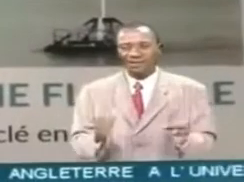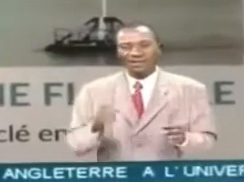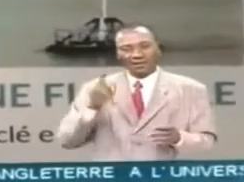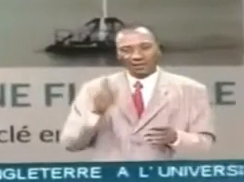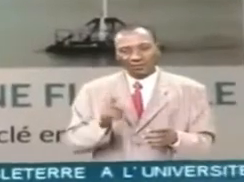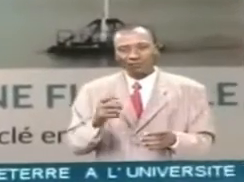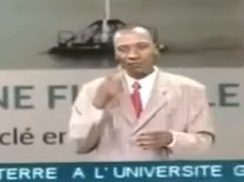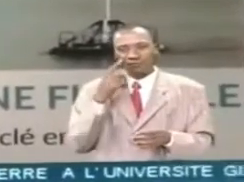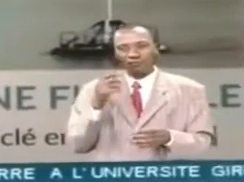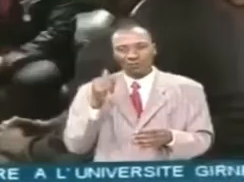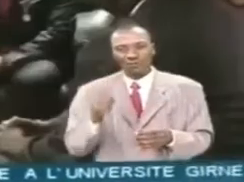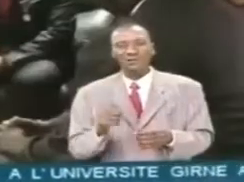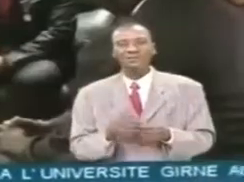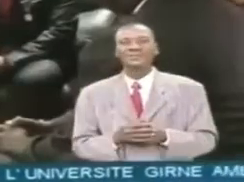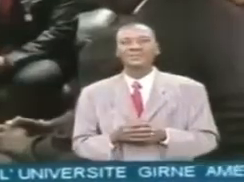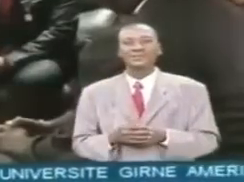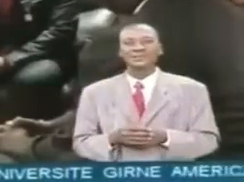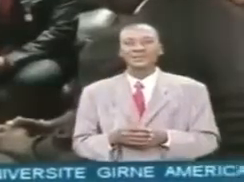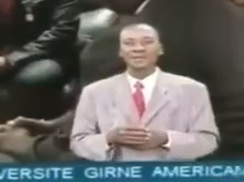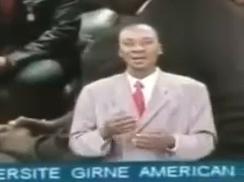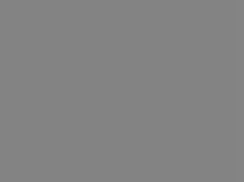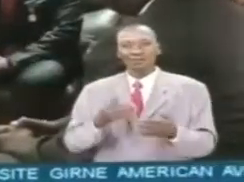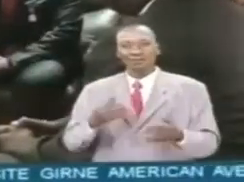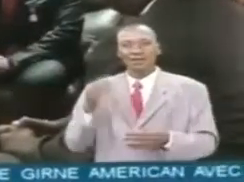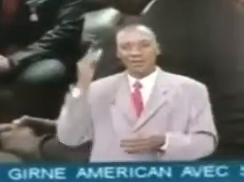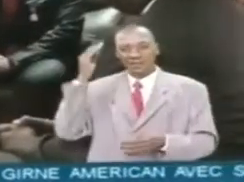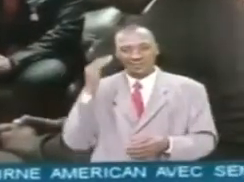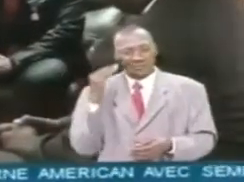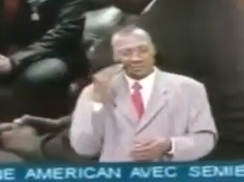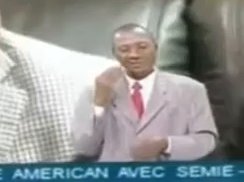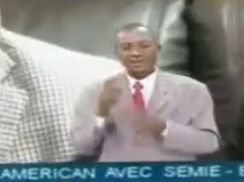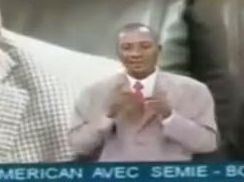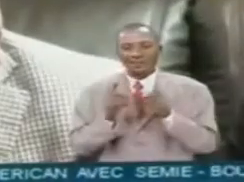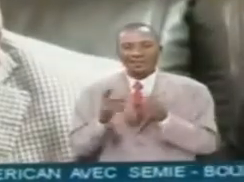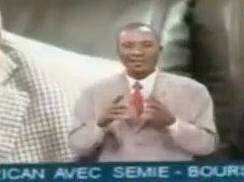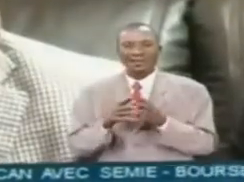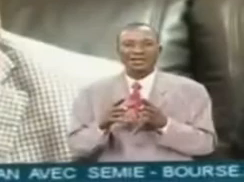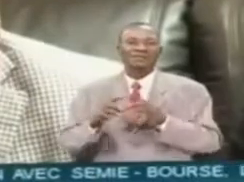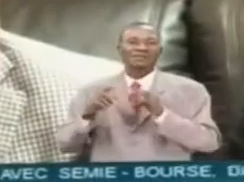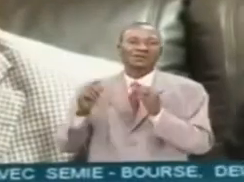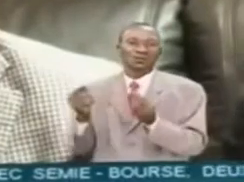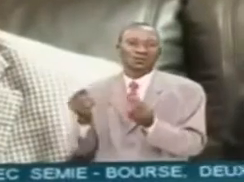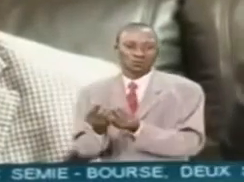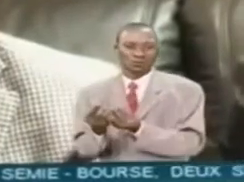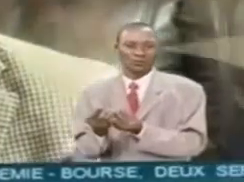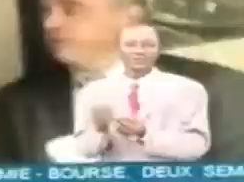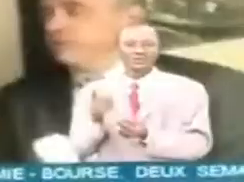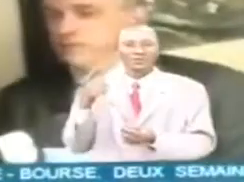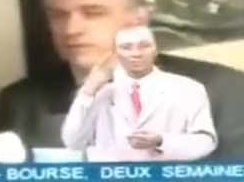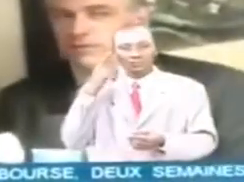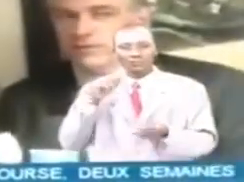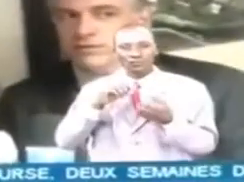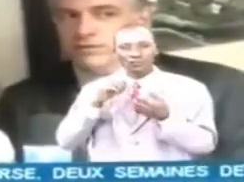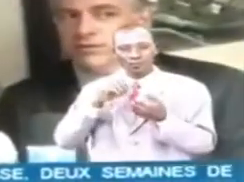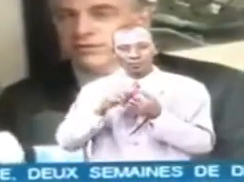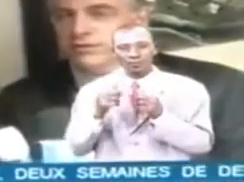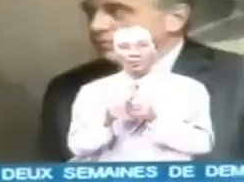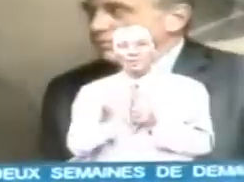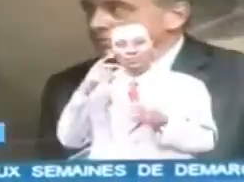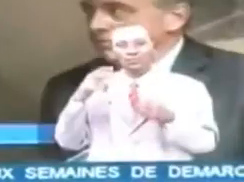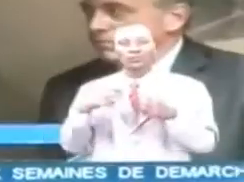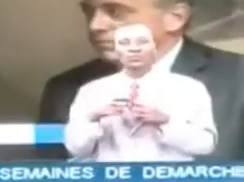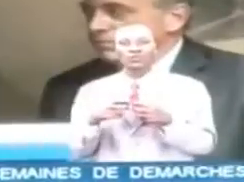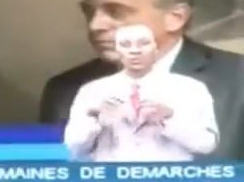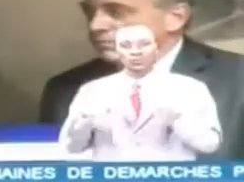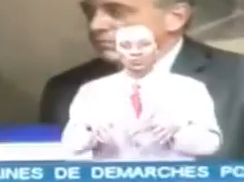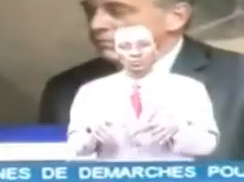la technologie d'hydrolien flottante pour produire de l'énergie avec la puissance du fleuve pour alimenter le livre. Au centre de la